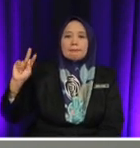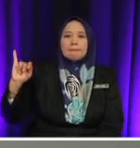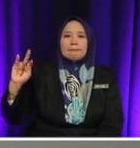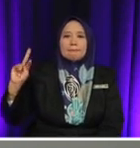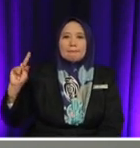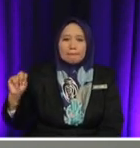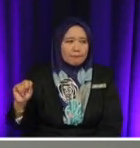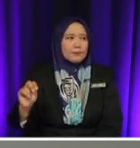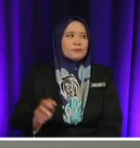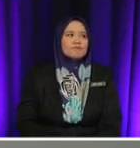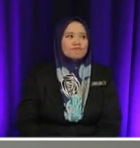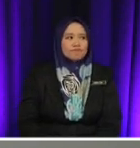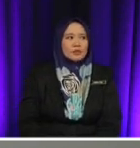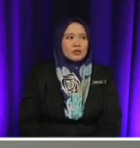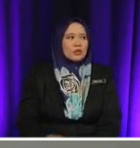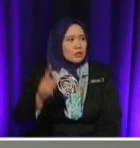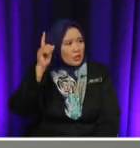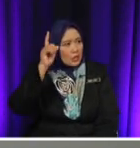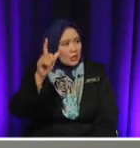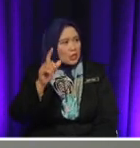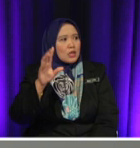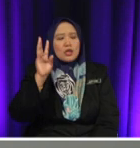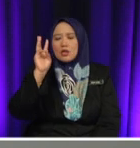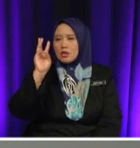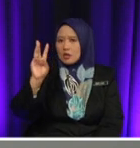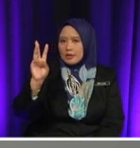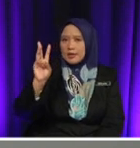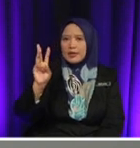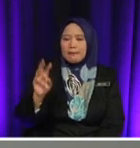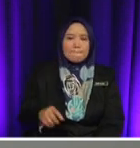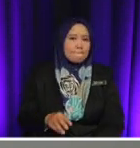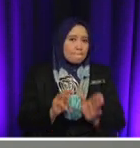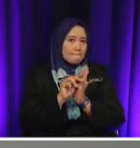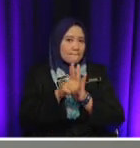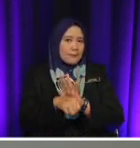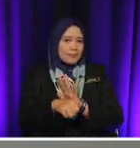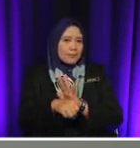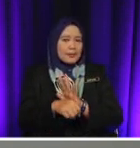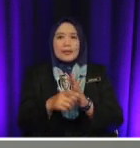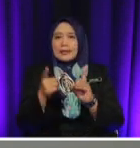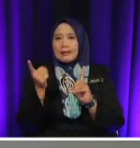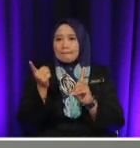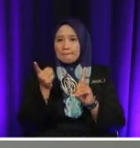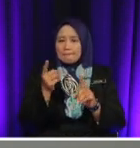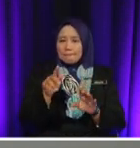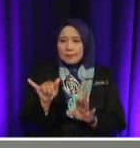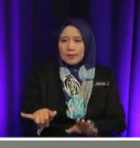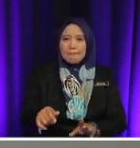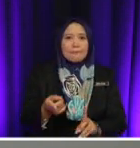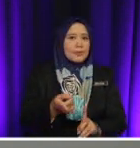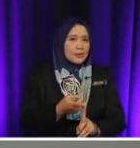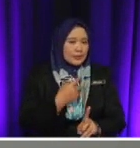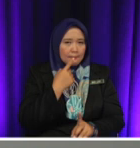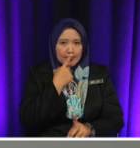6 minit yang pertama Oke Di sini ada juga supaya murid-murid di rumah jangan terkeliru kerana di sini